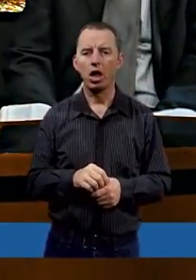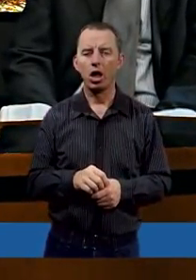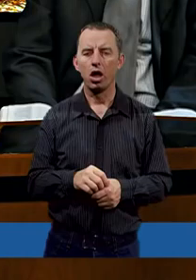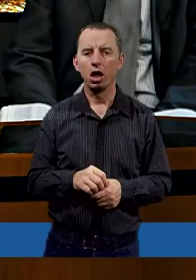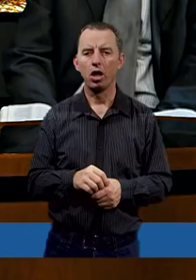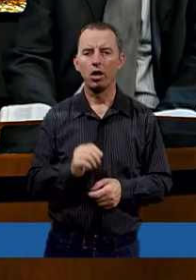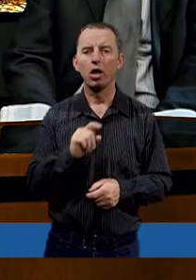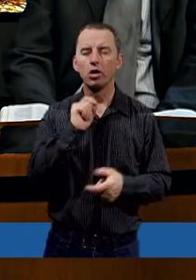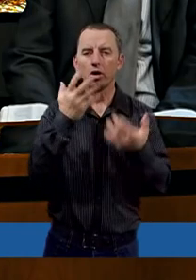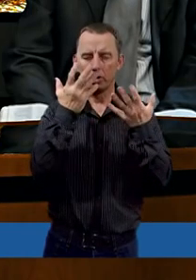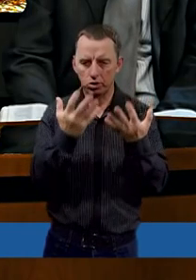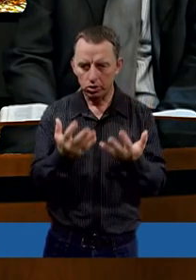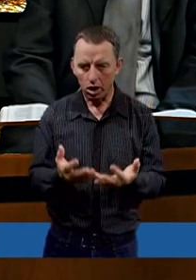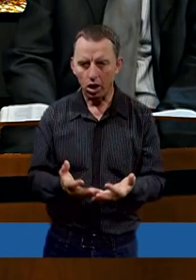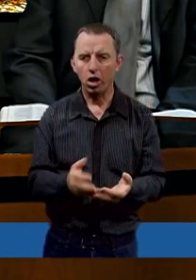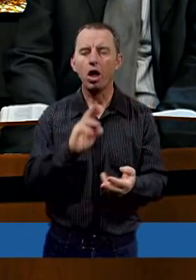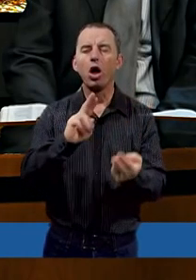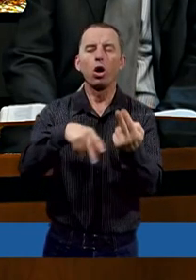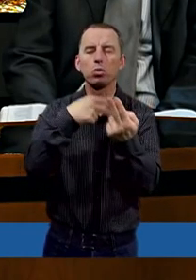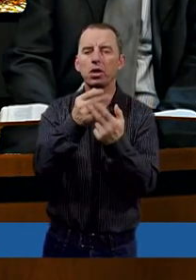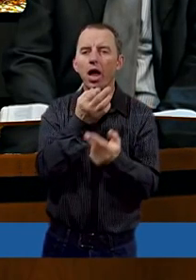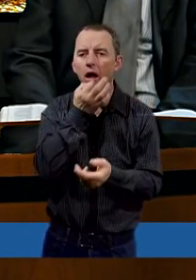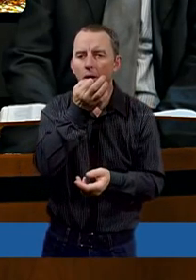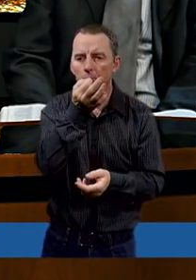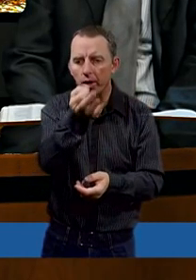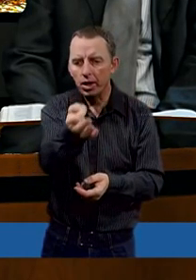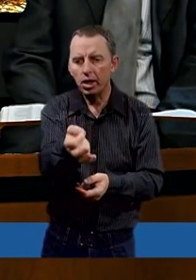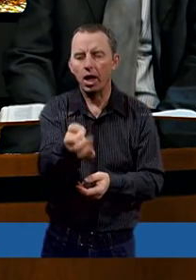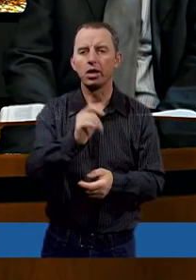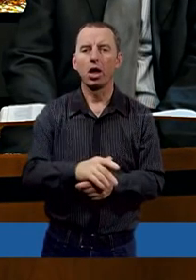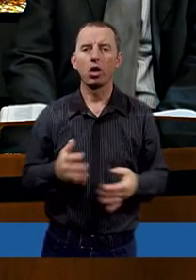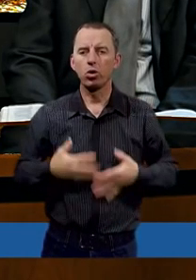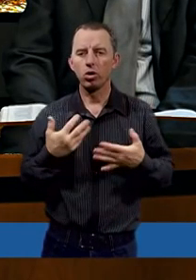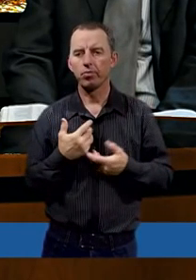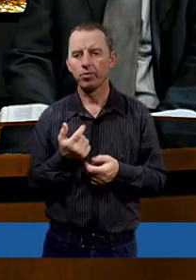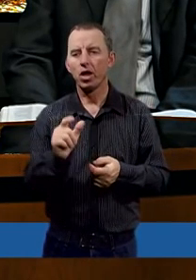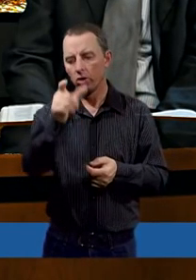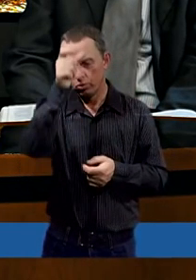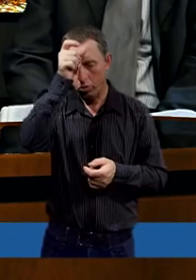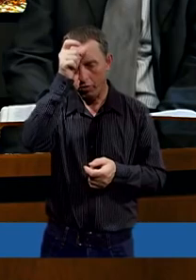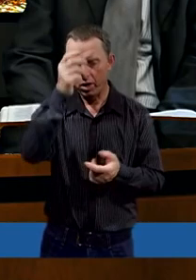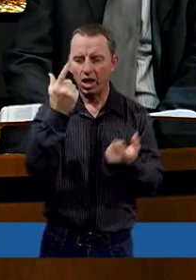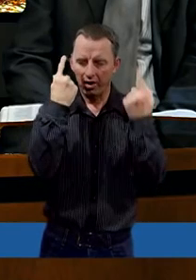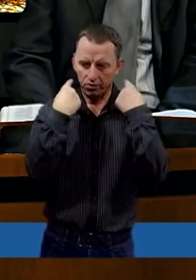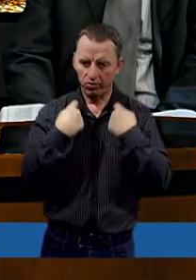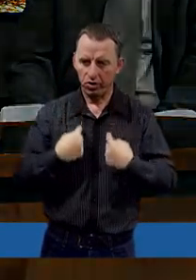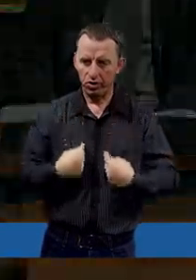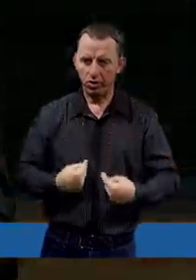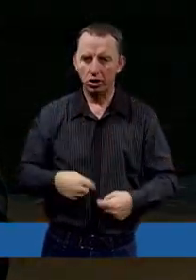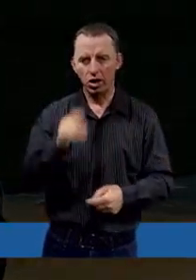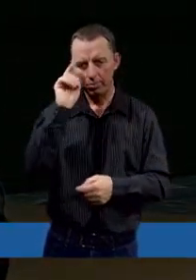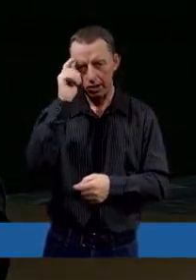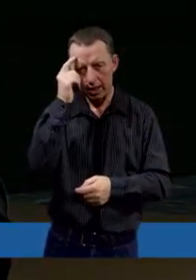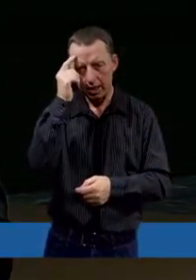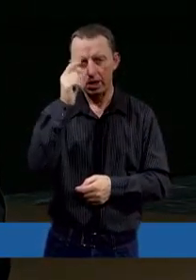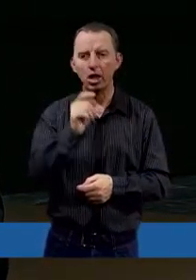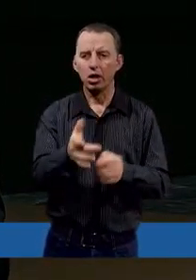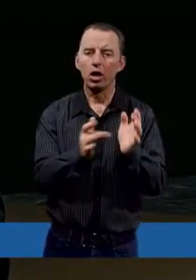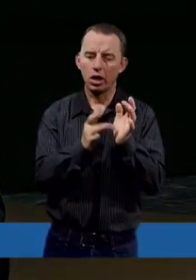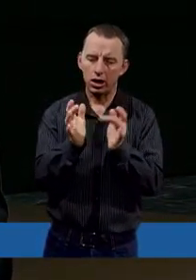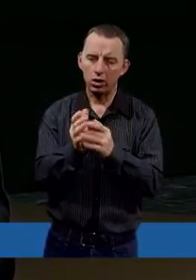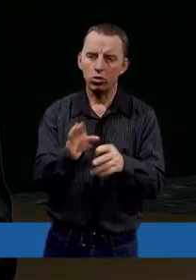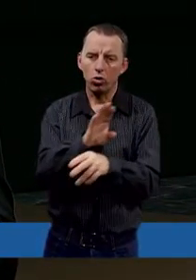I on co chce, przede wszystkim odpowiedź na te pytania egzystencjalne. On cierpi psychicznie. I tak samo, kiedy patrzymy nawet na Chrystusa, który cierpiał